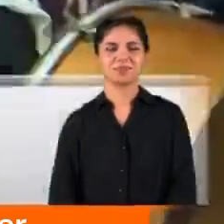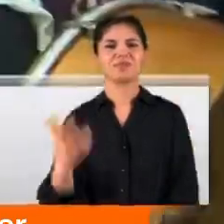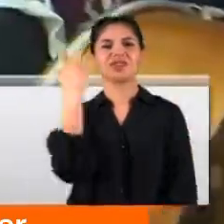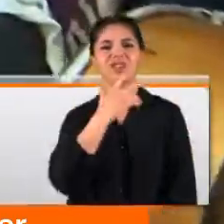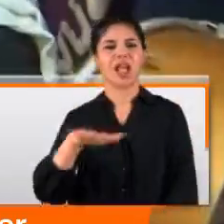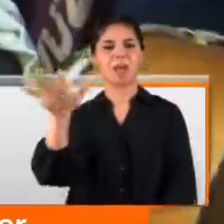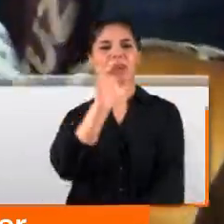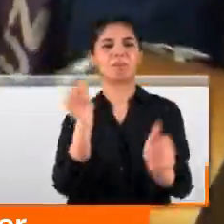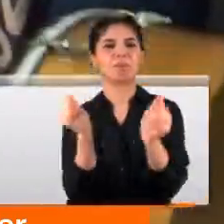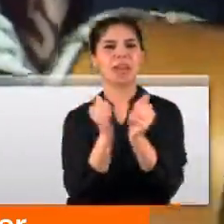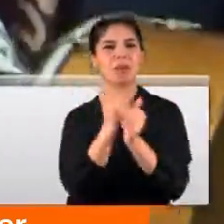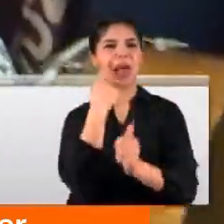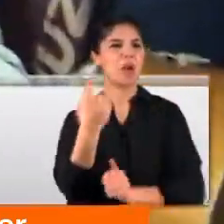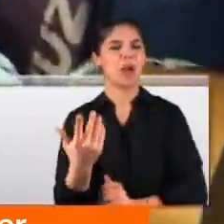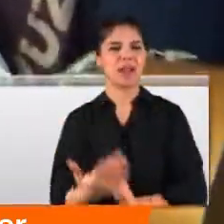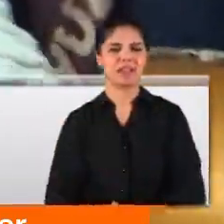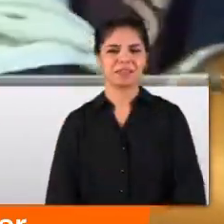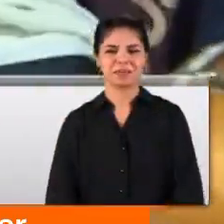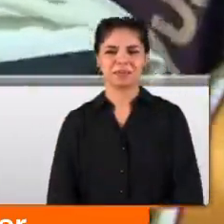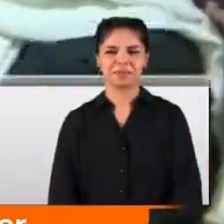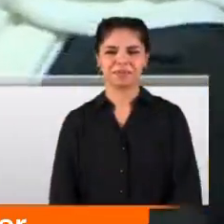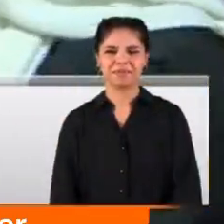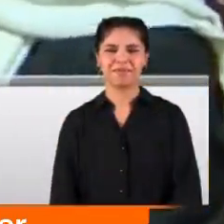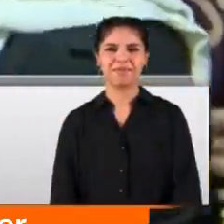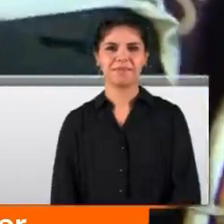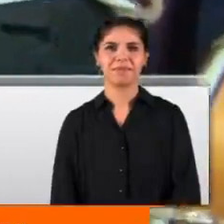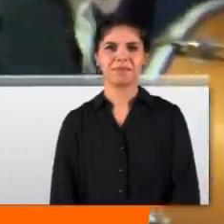Şarkılar hep bir ağızdan söylendi.